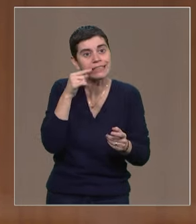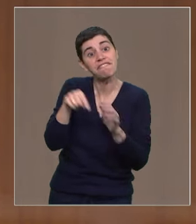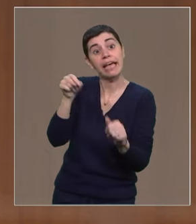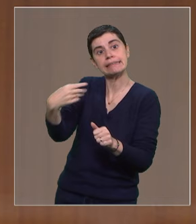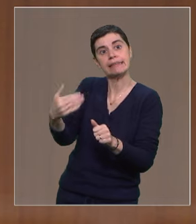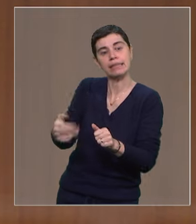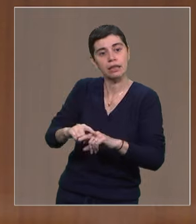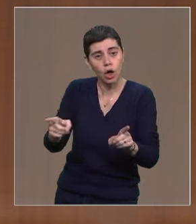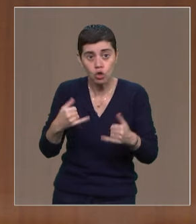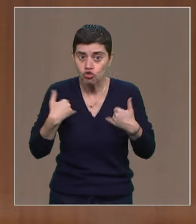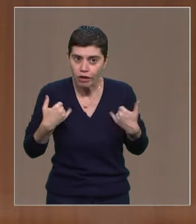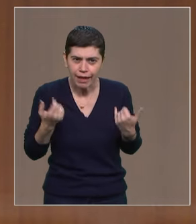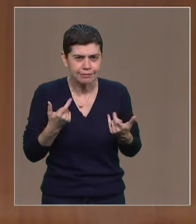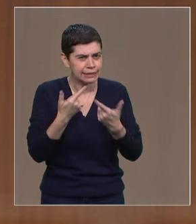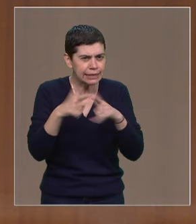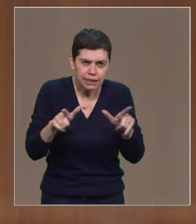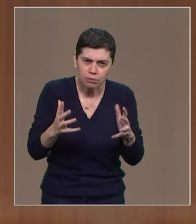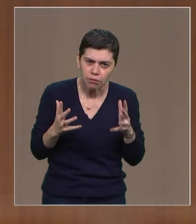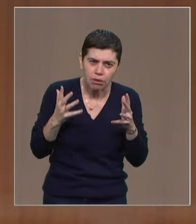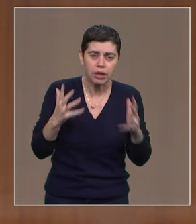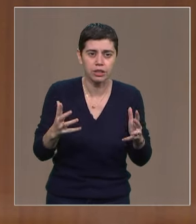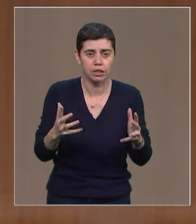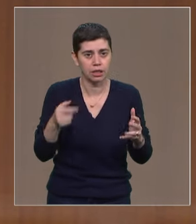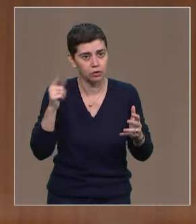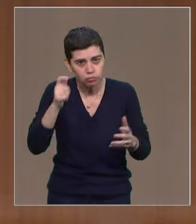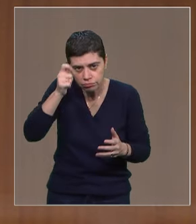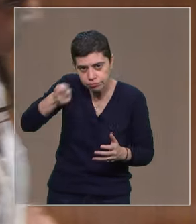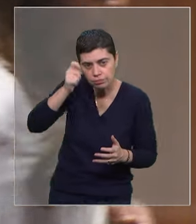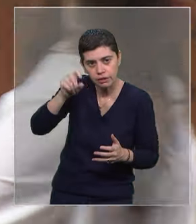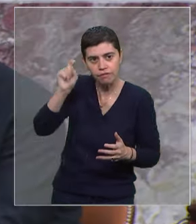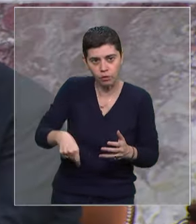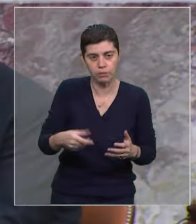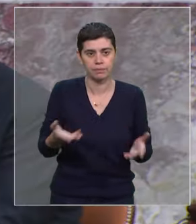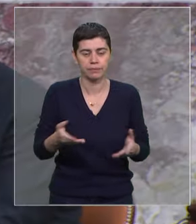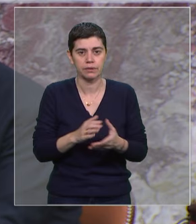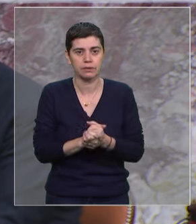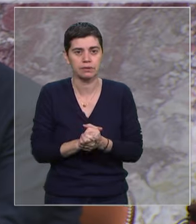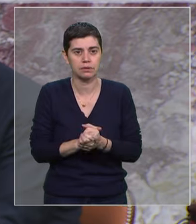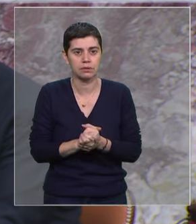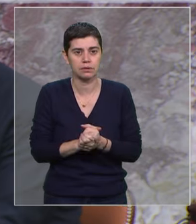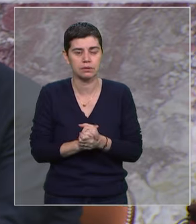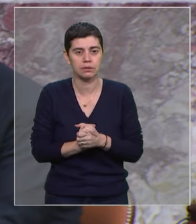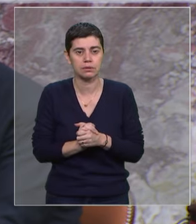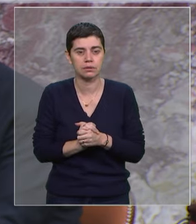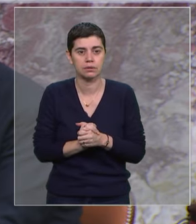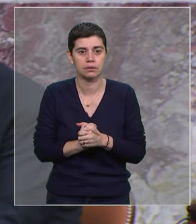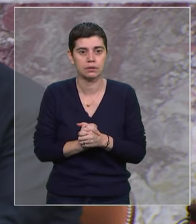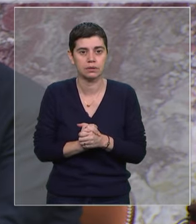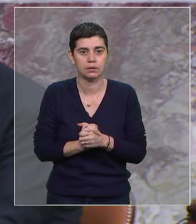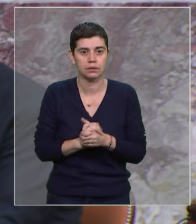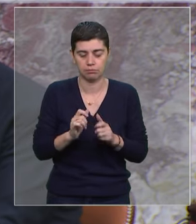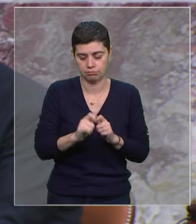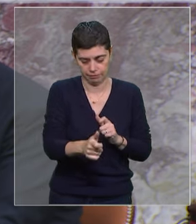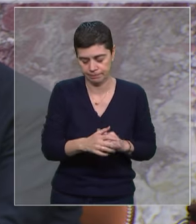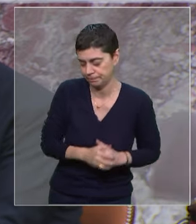oui, notre jeunesse est libre et engagée, et nous devons pouvoir l'honorer. Merci beaucoup, Madame la Ministre. La parole